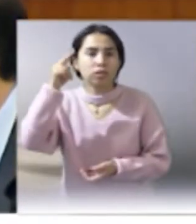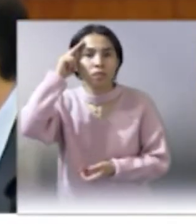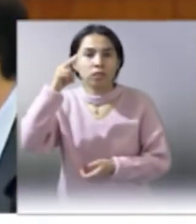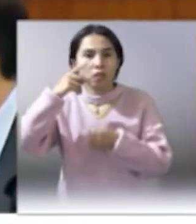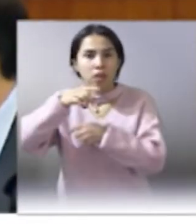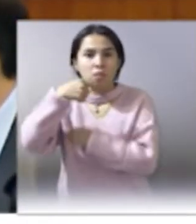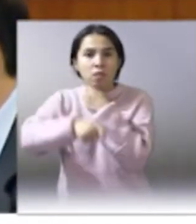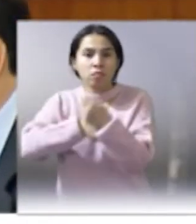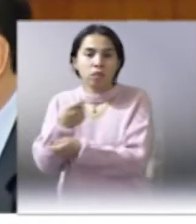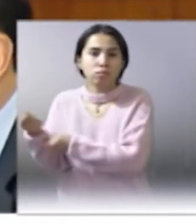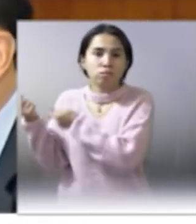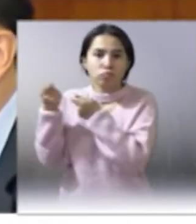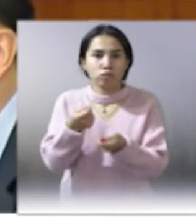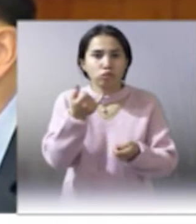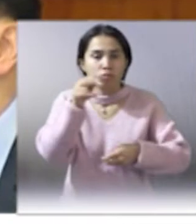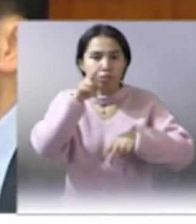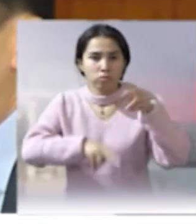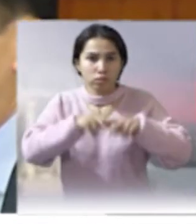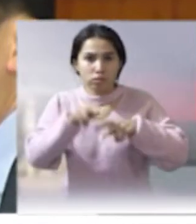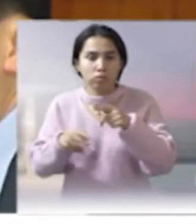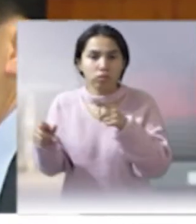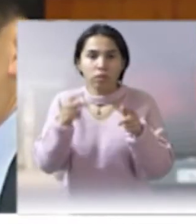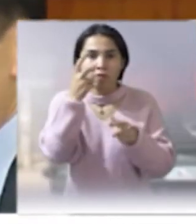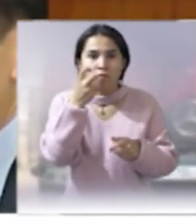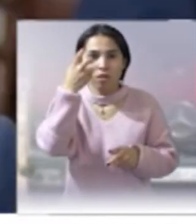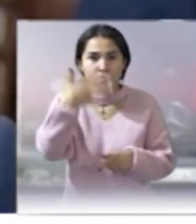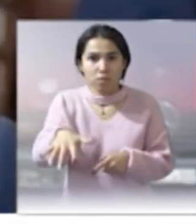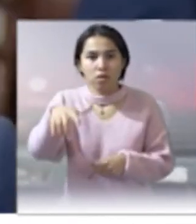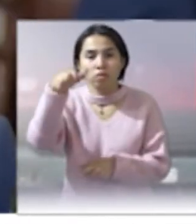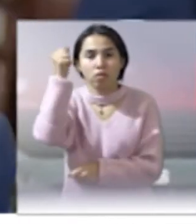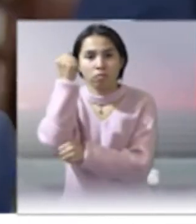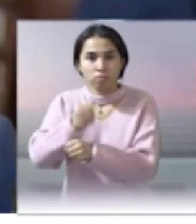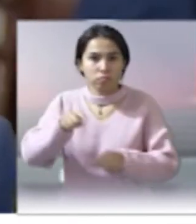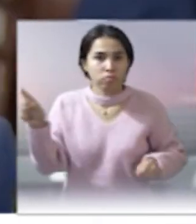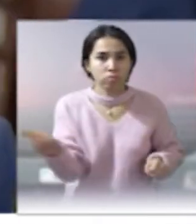предложение задействовать его в будущем и в других регионах страны.